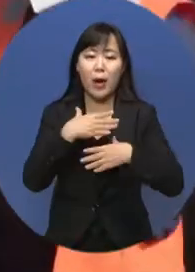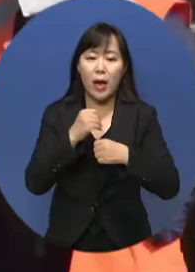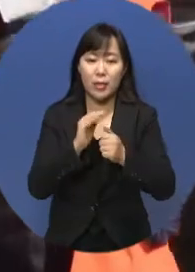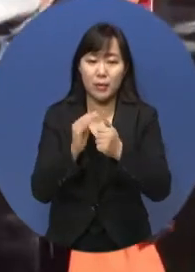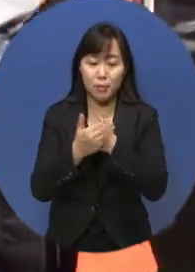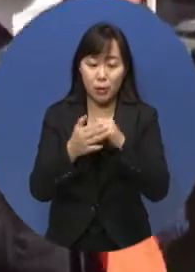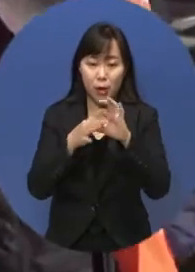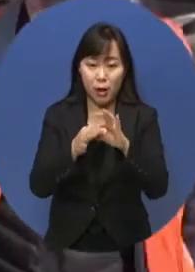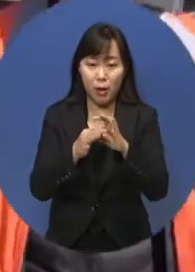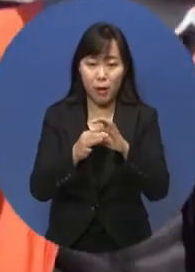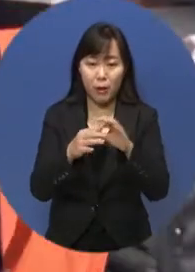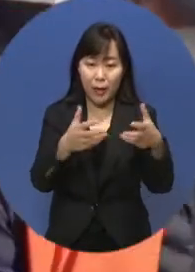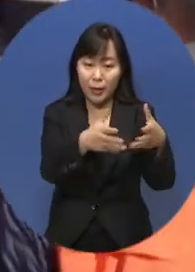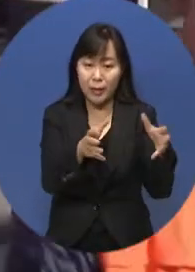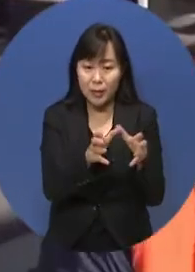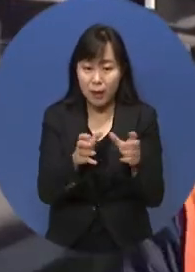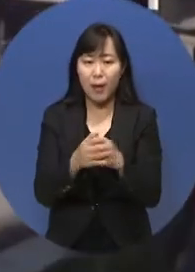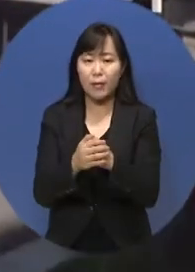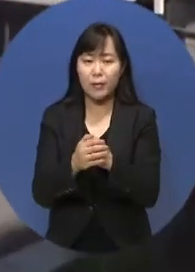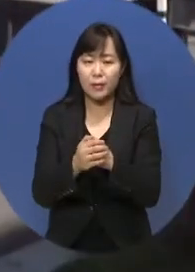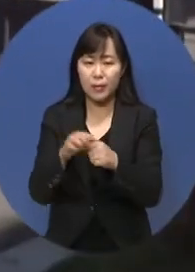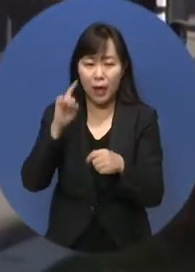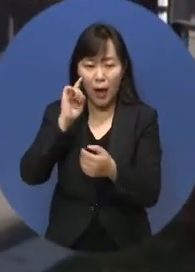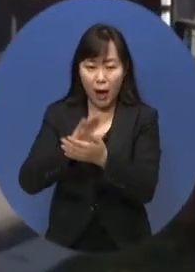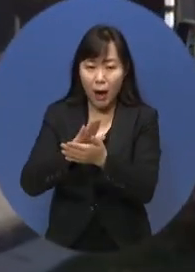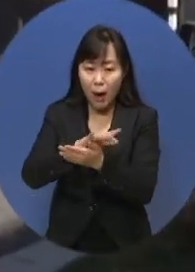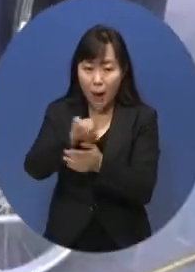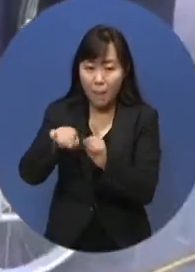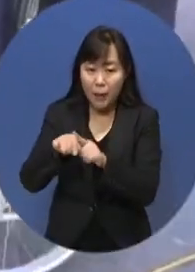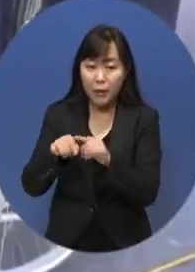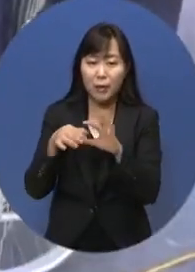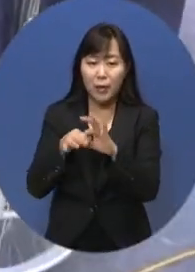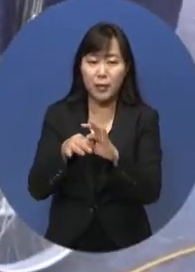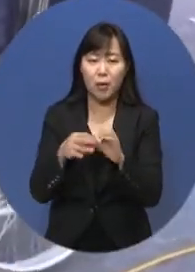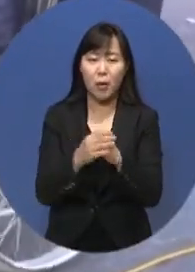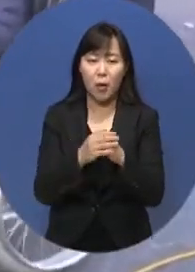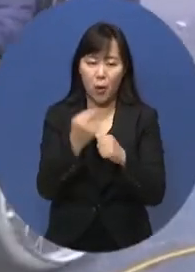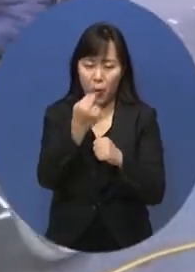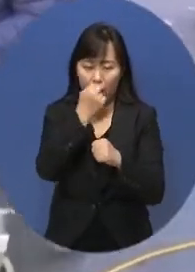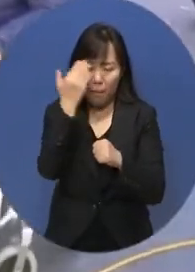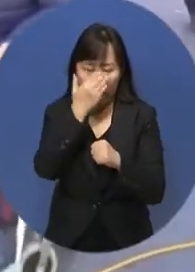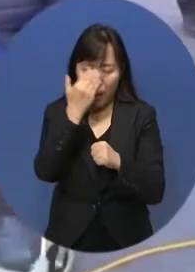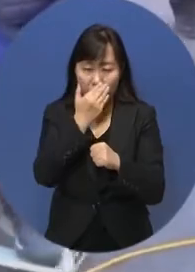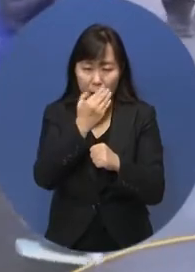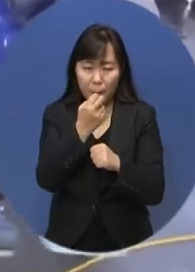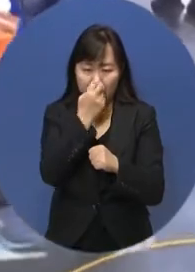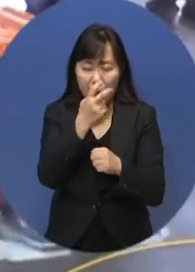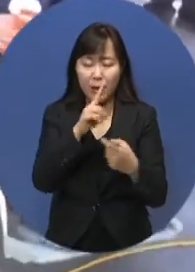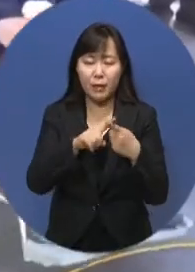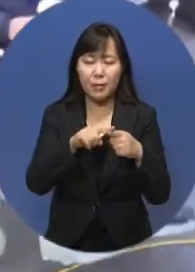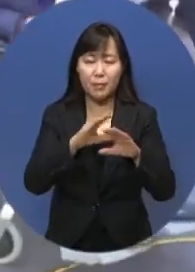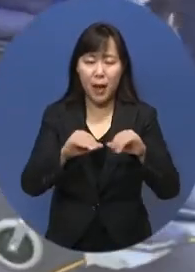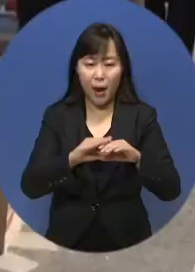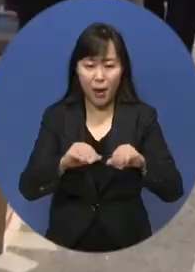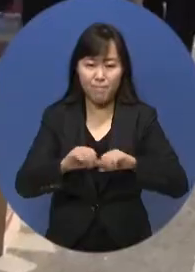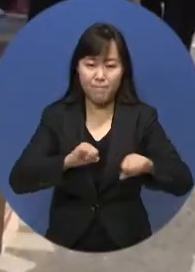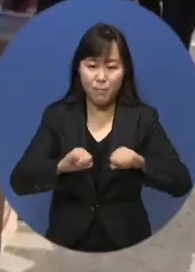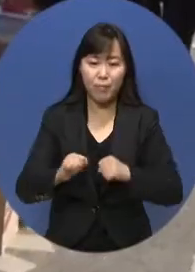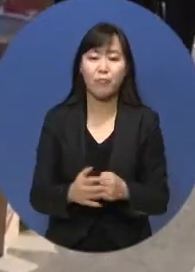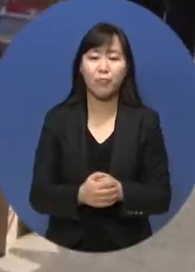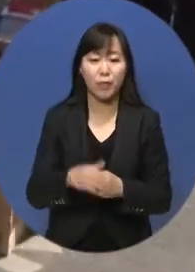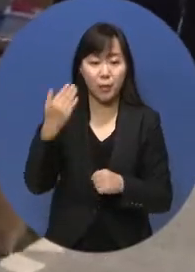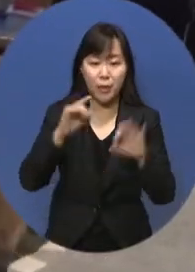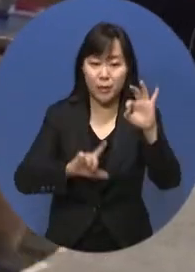자체 방역단을 구성해 장애인들의 살균 소독과 공기질 개선 악취 제거에 나섰습니다. 지난